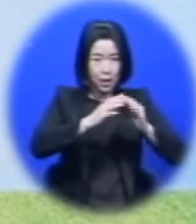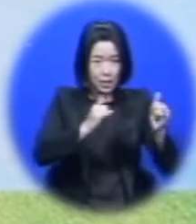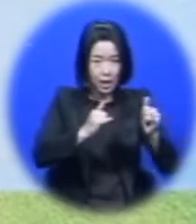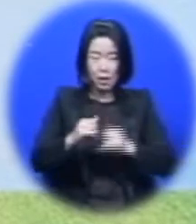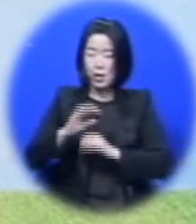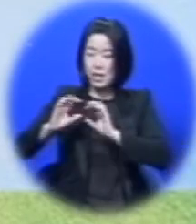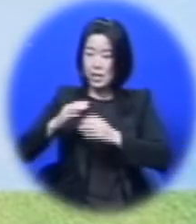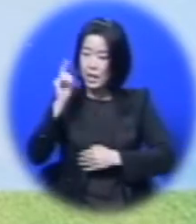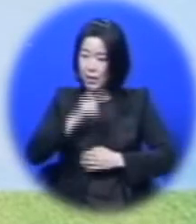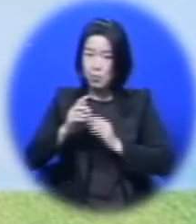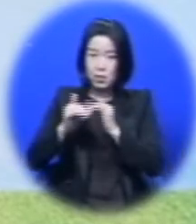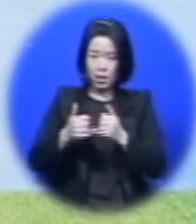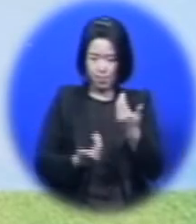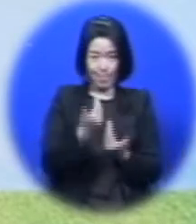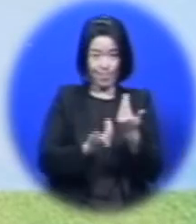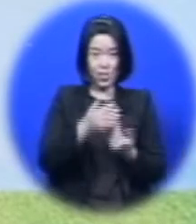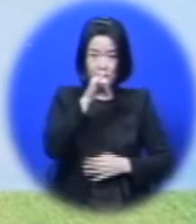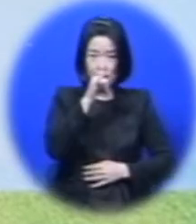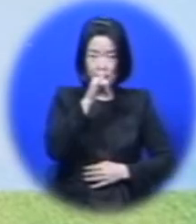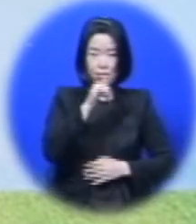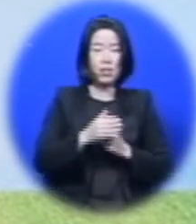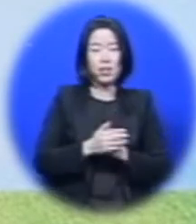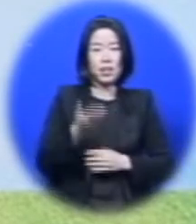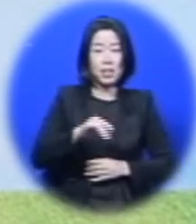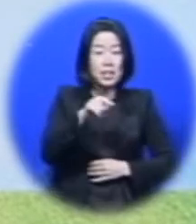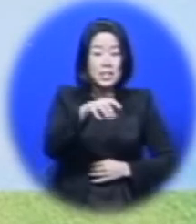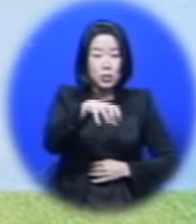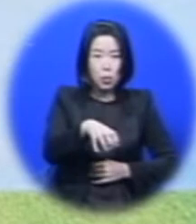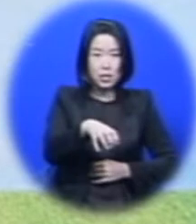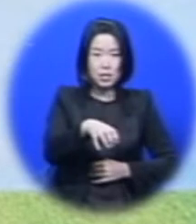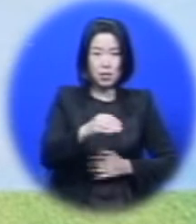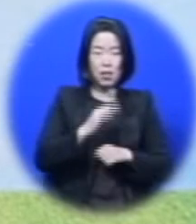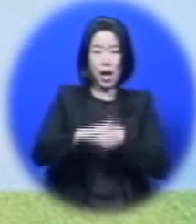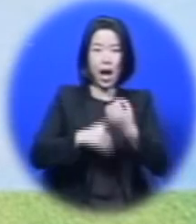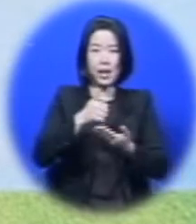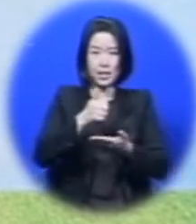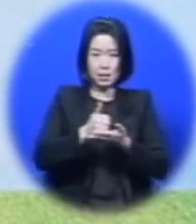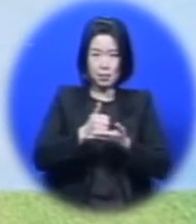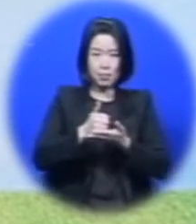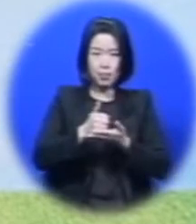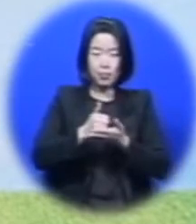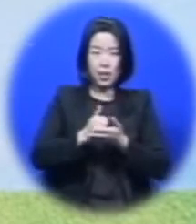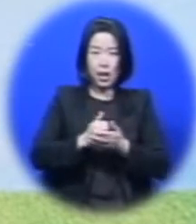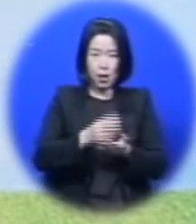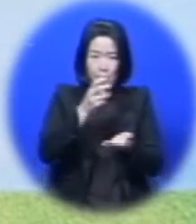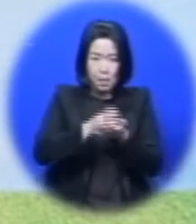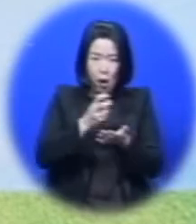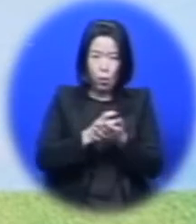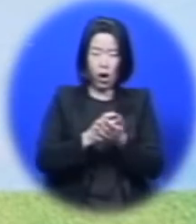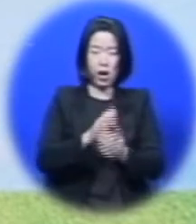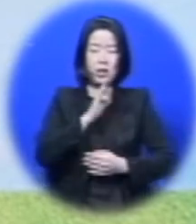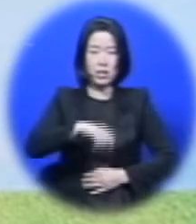사람이 부딪힙니다. 그런데 그곳에서 하나님의 섭리와